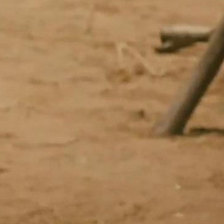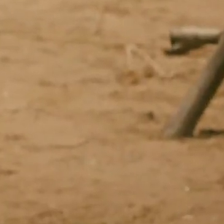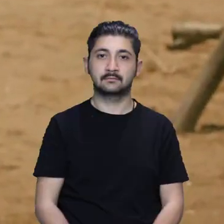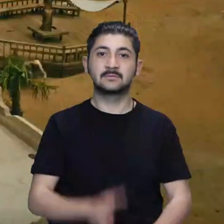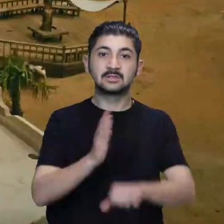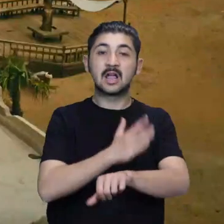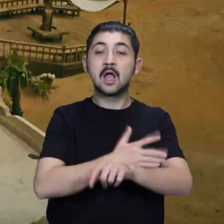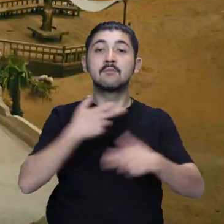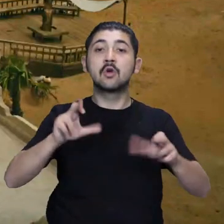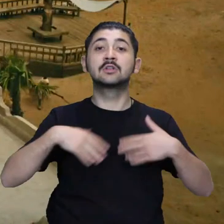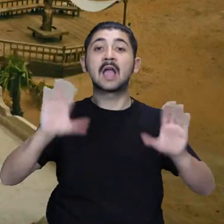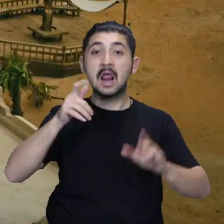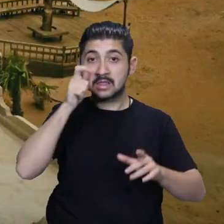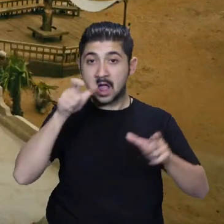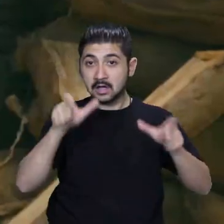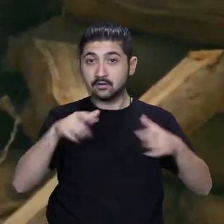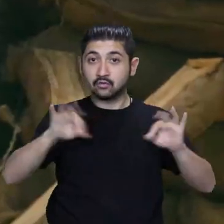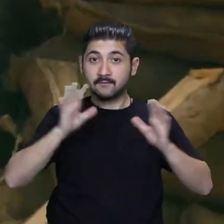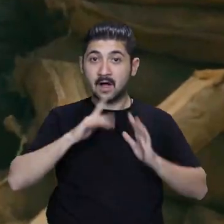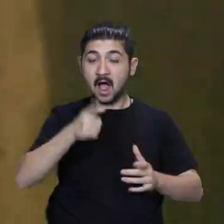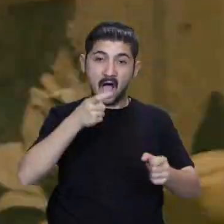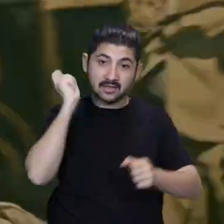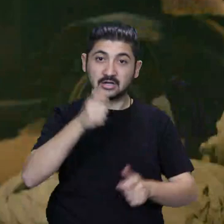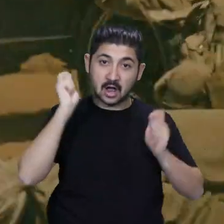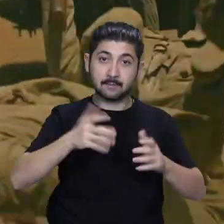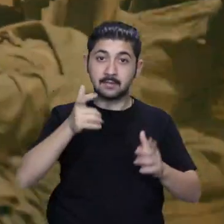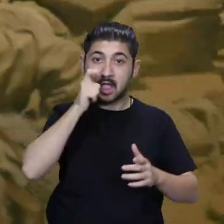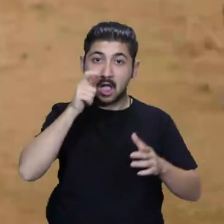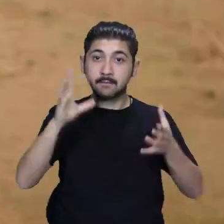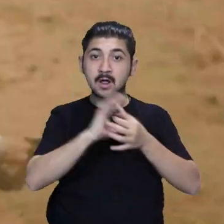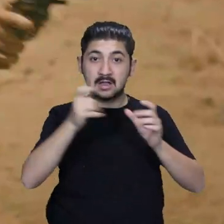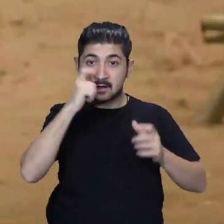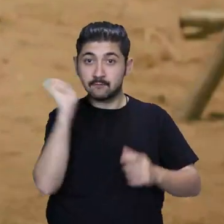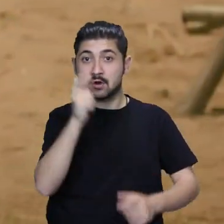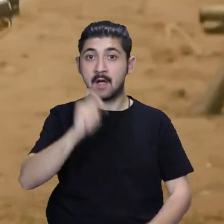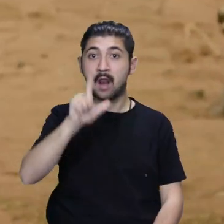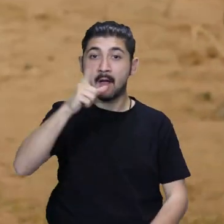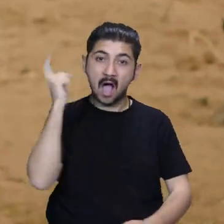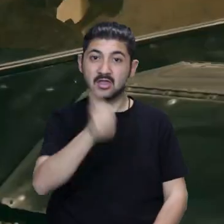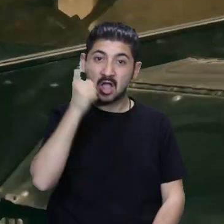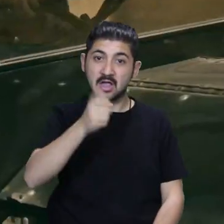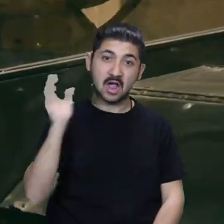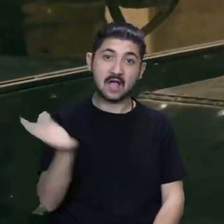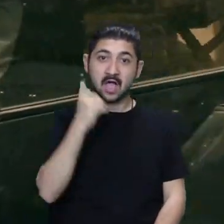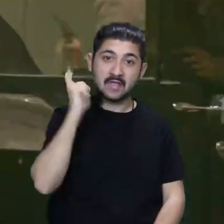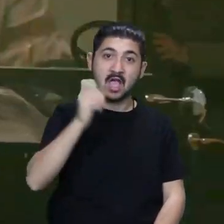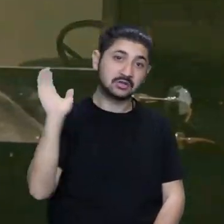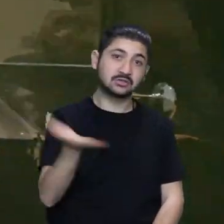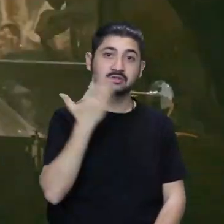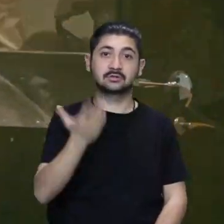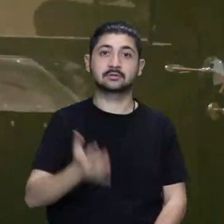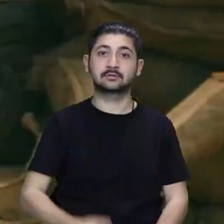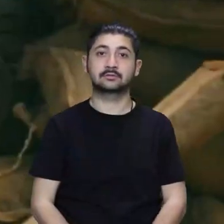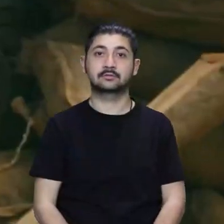Şehir boşsin! Tuzak kurmuşlar! Ateş edin! Doğru attılar bu gerekiyor! Ateş edin ateş! Kutsuz